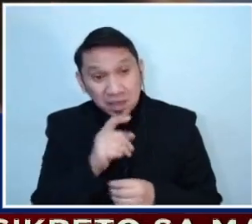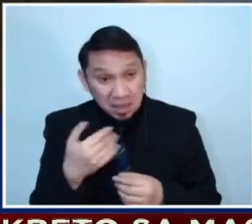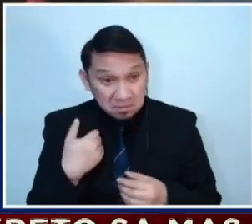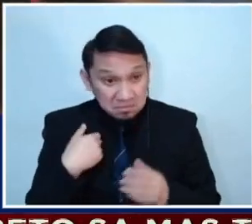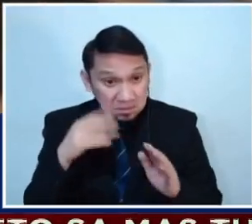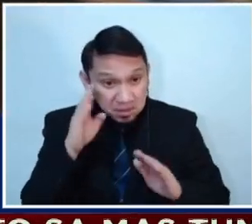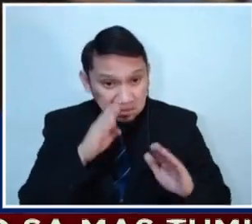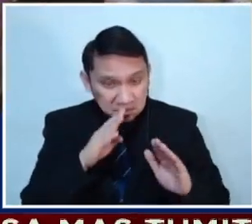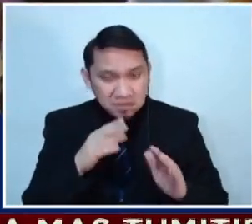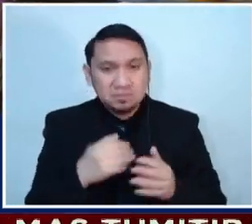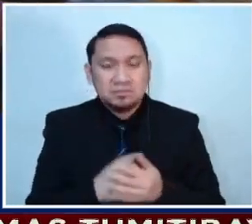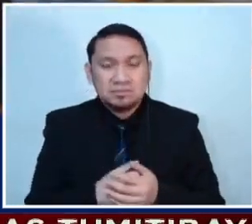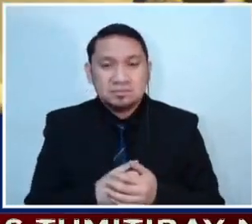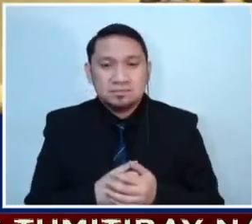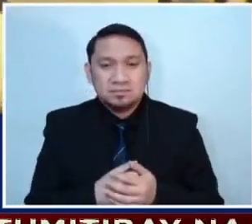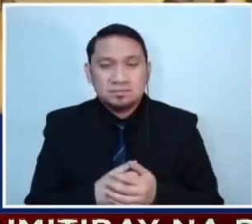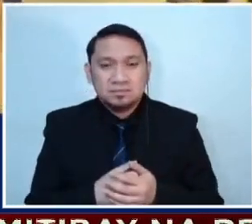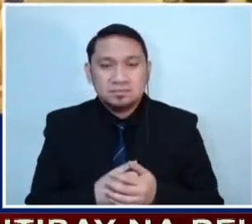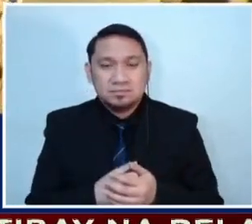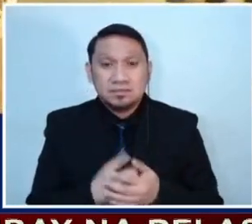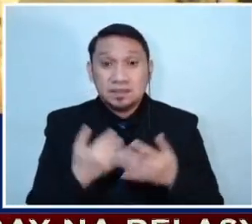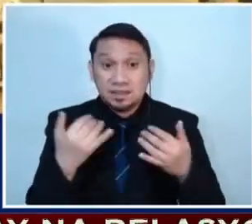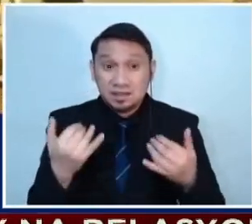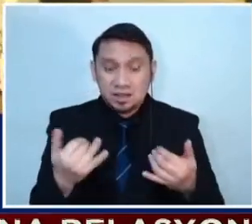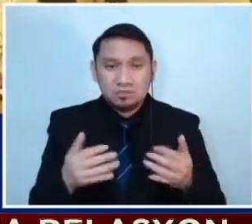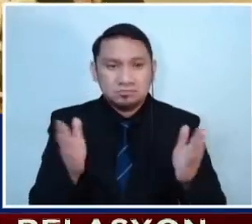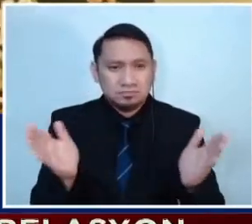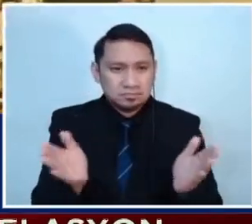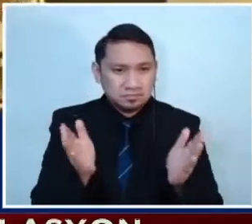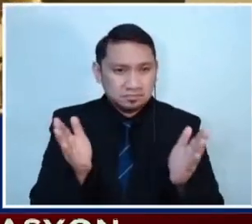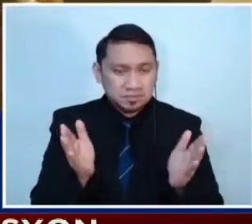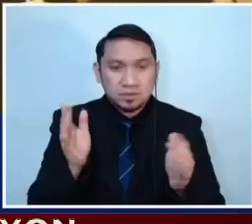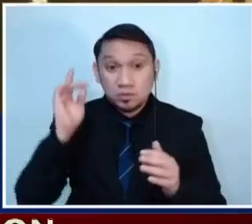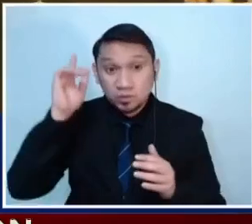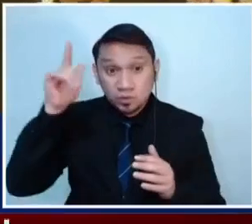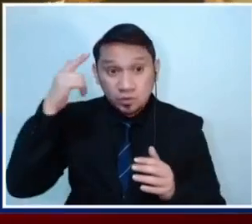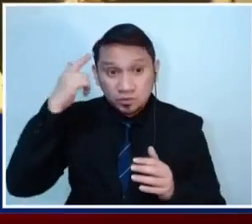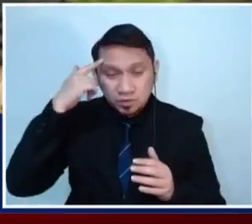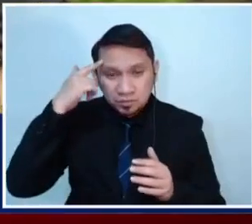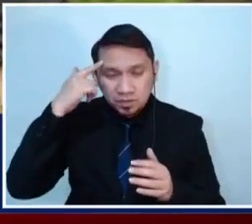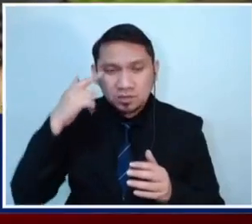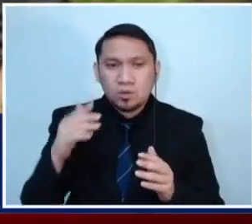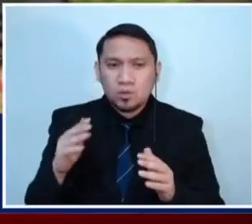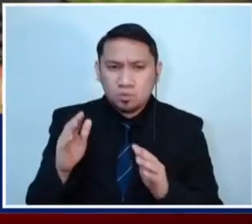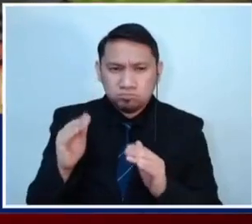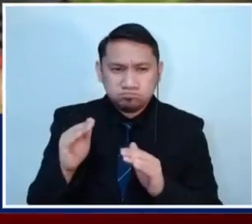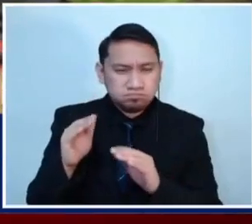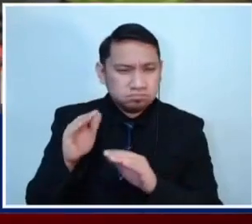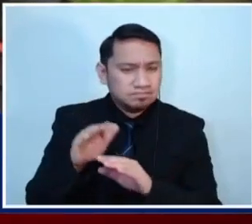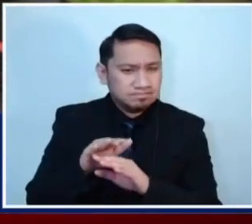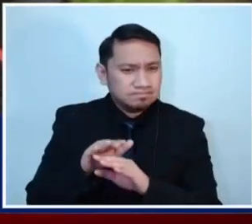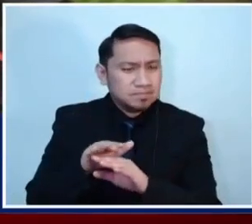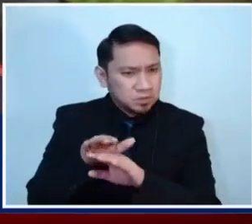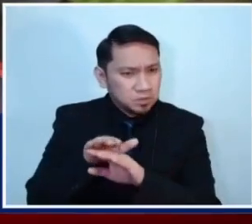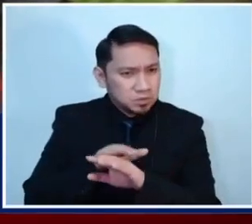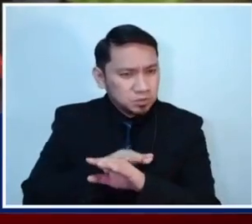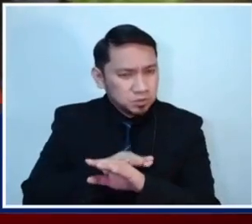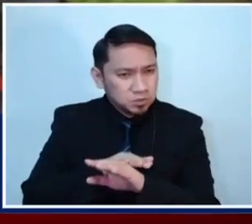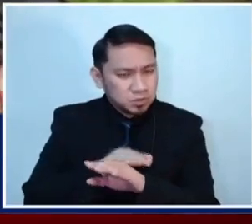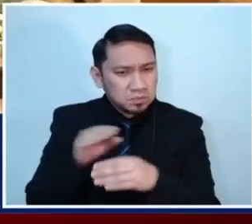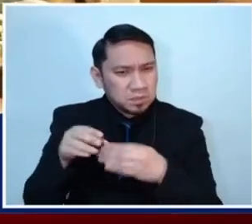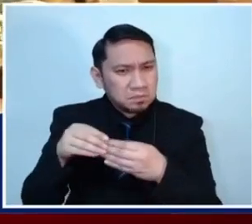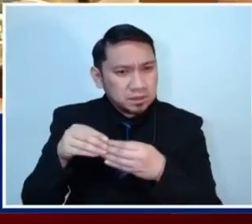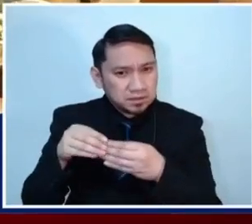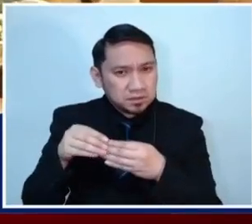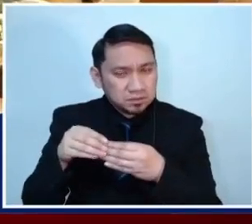tinututukan. Samantala, hinimok din ng mga healthcare worker ang pamahalaan na maghinay-hinay sa pagluluwag. Habang nananawagan